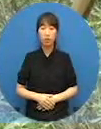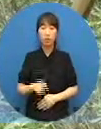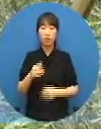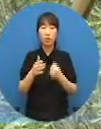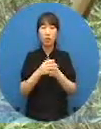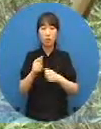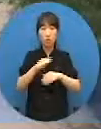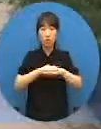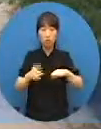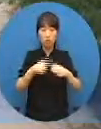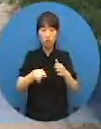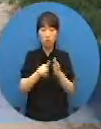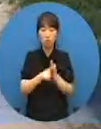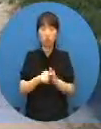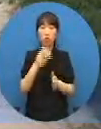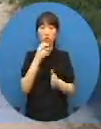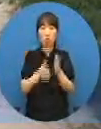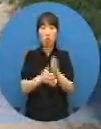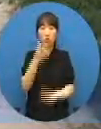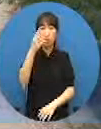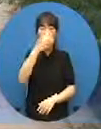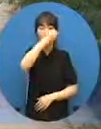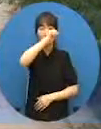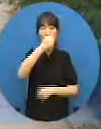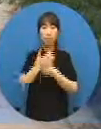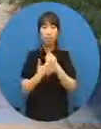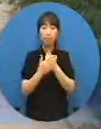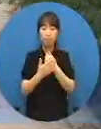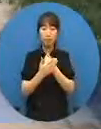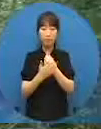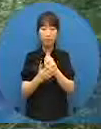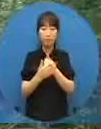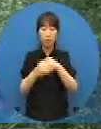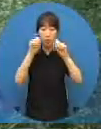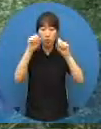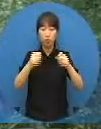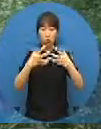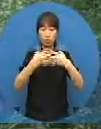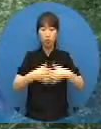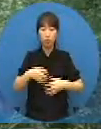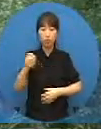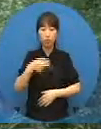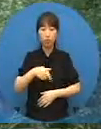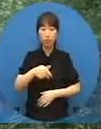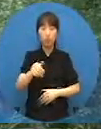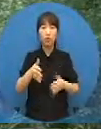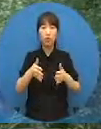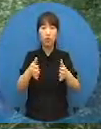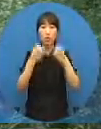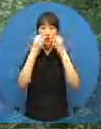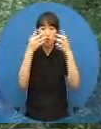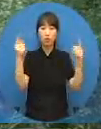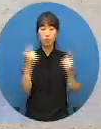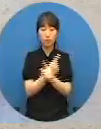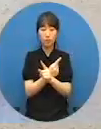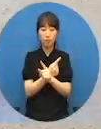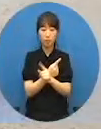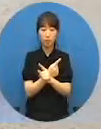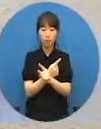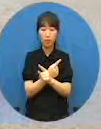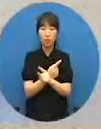군은이를 해결하기 위해 서울시로부터 예산을 지원받아 운동기구와 산책로를 새롭게 정비하고